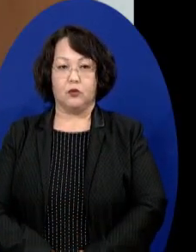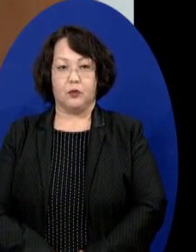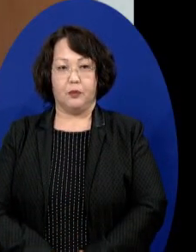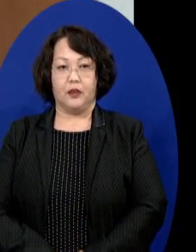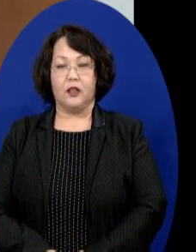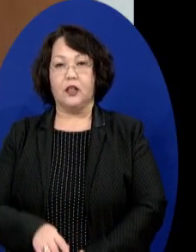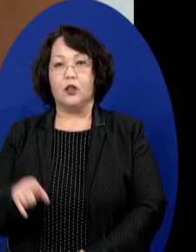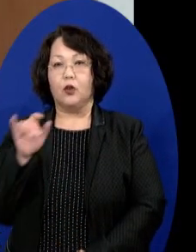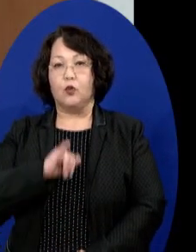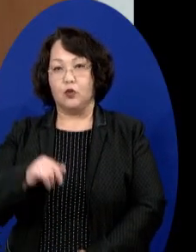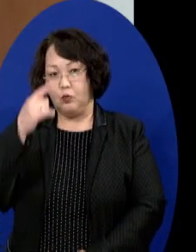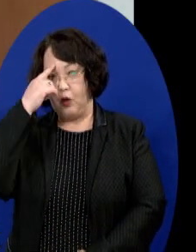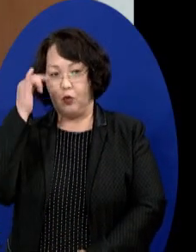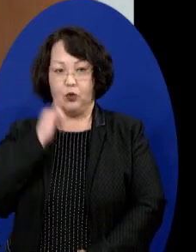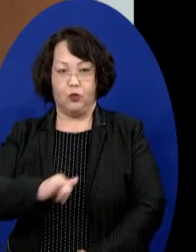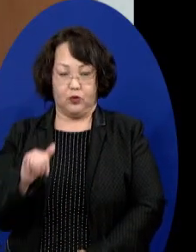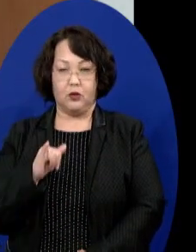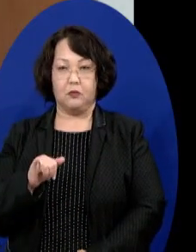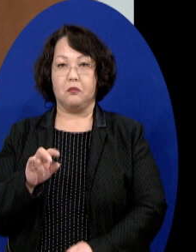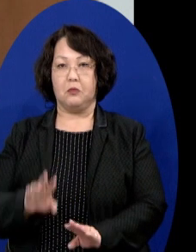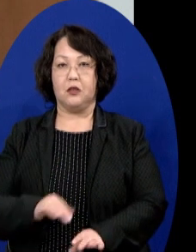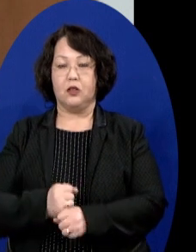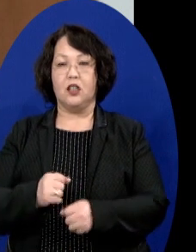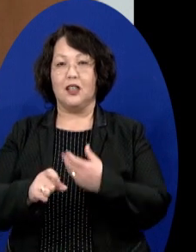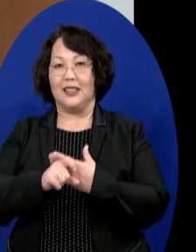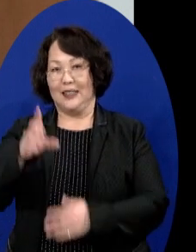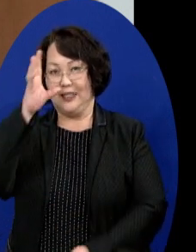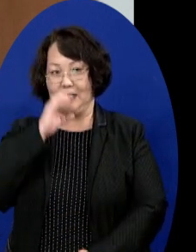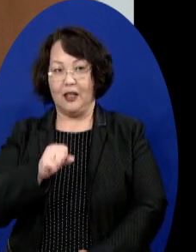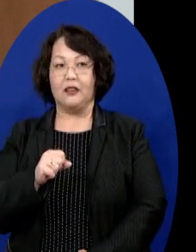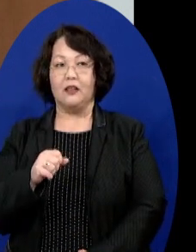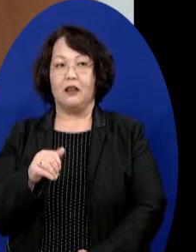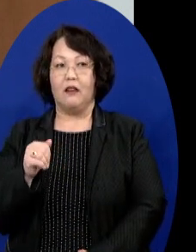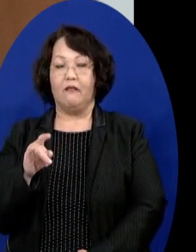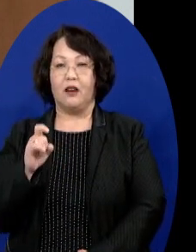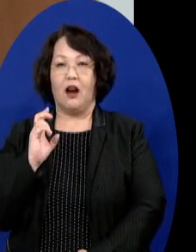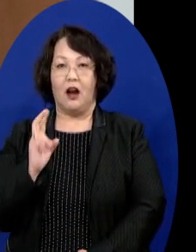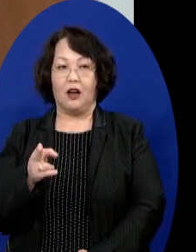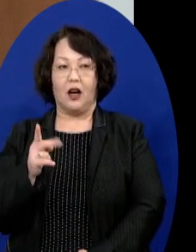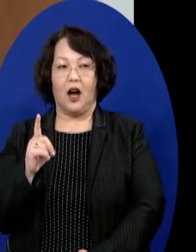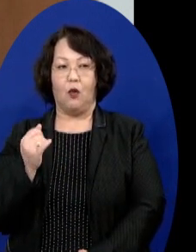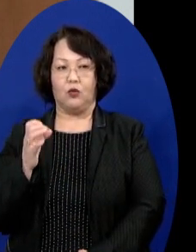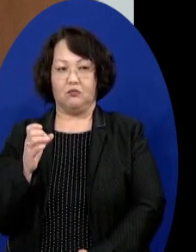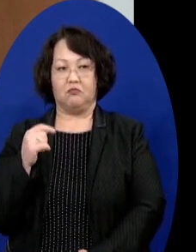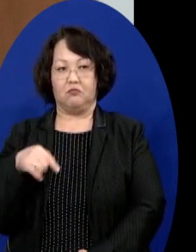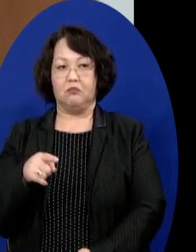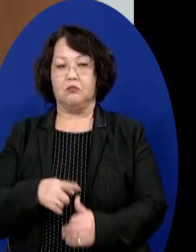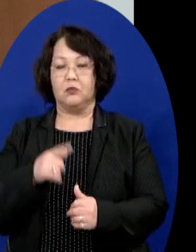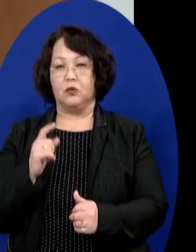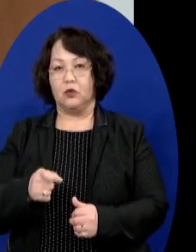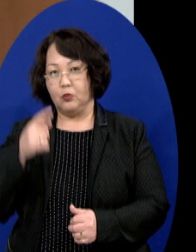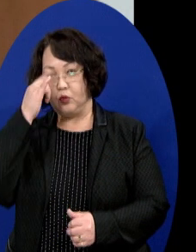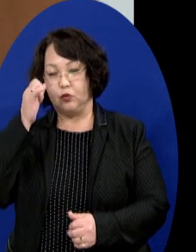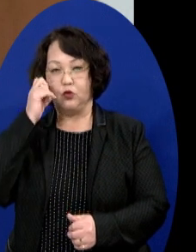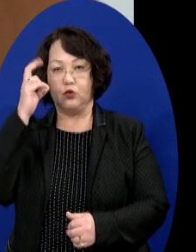Доминиканы бүгд найрамдах улсаас Монгол улсад хавсран суух онц бөгөөд бүрэн эрхэт элчин сайд Франк Ханс Даниенберг Кастианос Монгол улсын ерөнхийлөгч